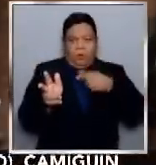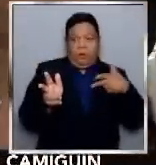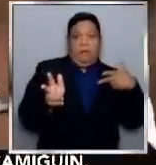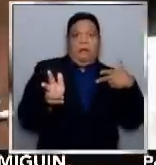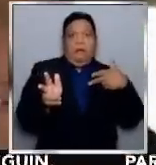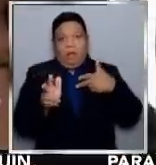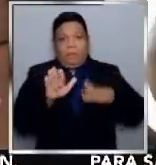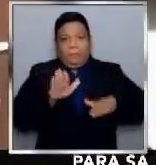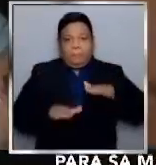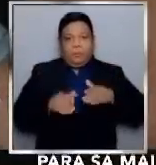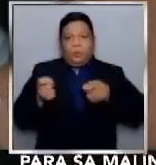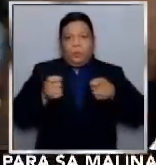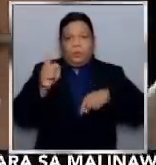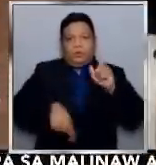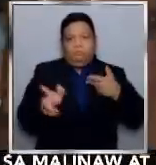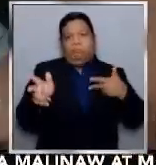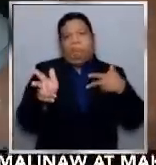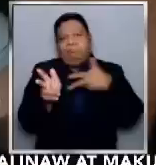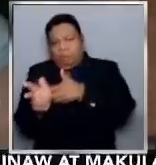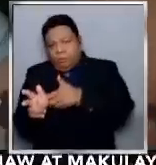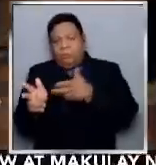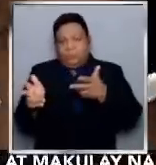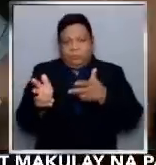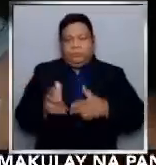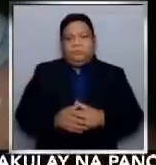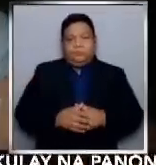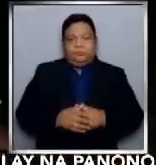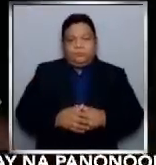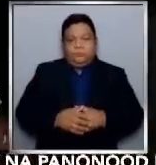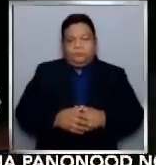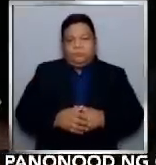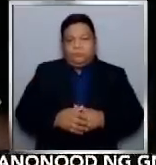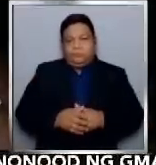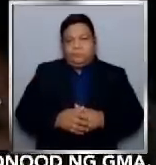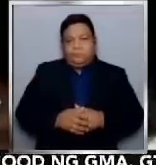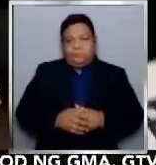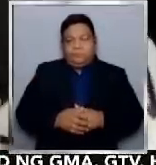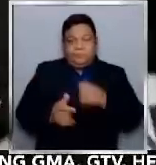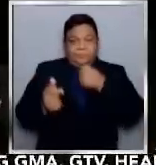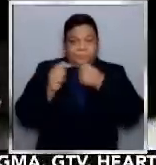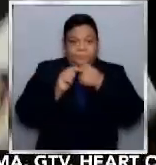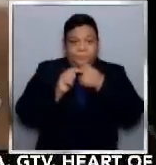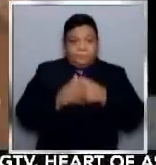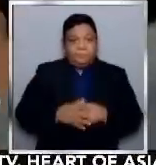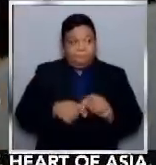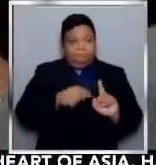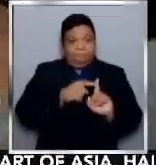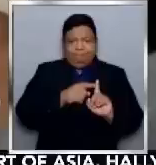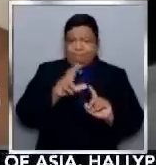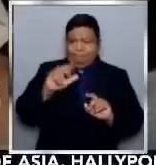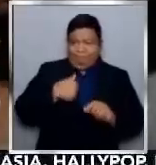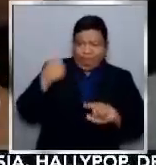Wala akong choice kundi masalpok yung nasa harap ko. Itinanggi naman niyang nanakit siya at may